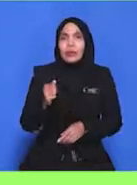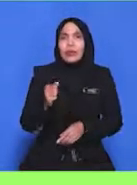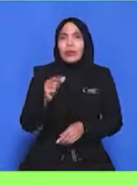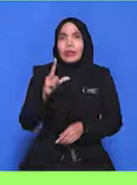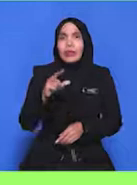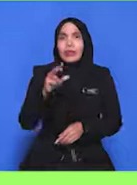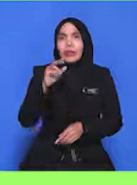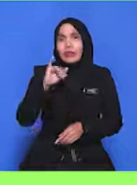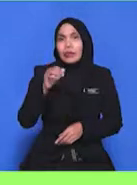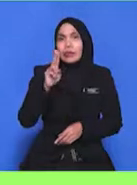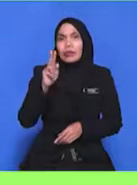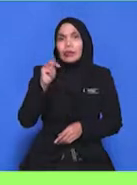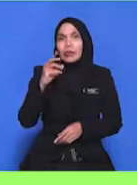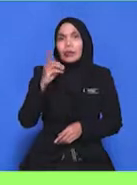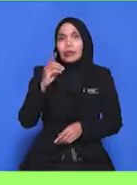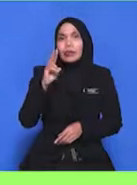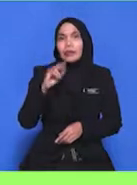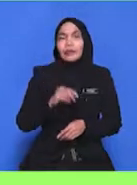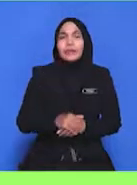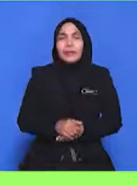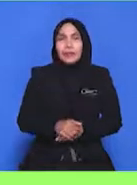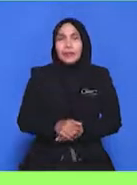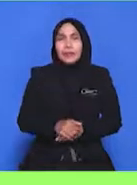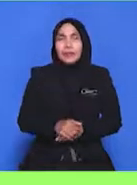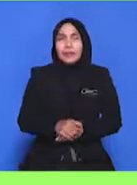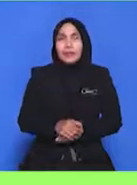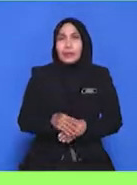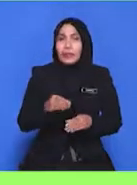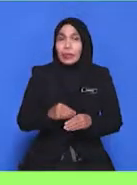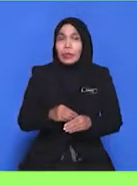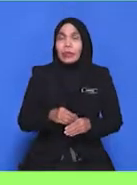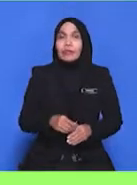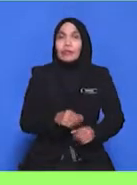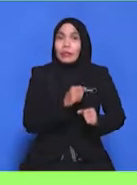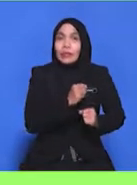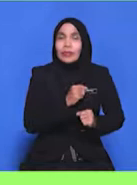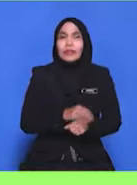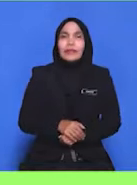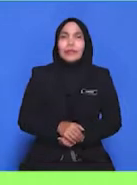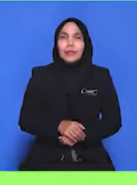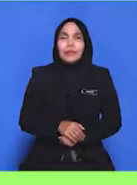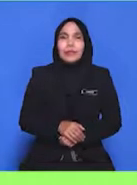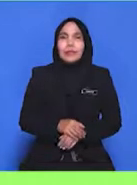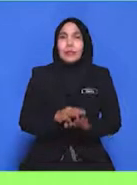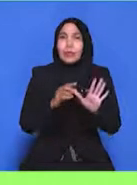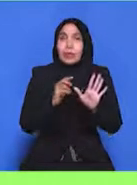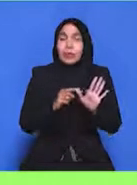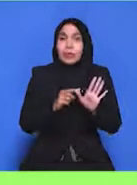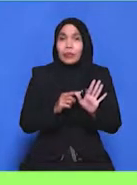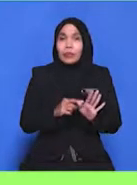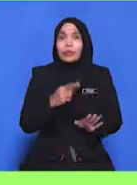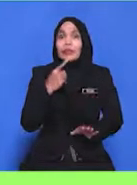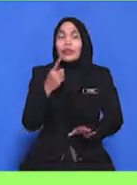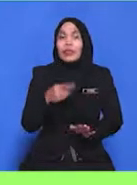bidang ketenteraan, untuk mengurus pertahanan negara. Lima, mengarahkan